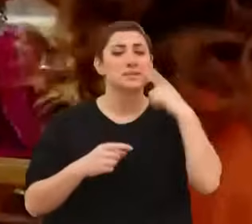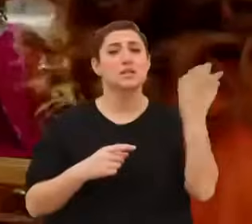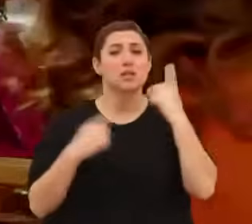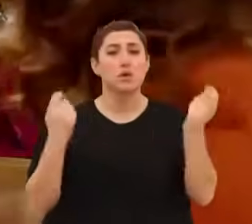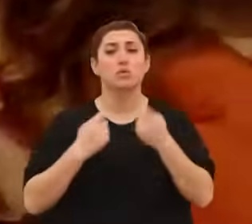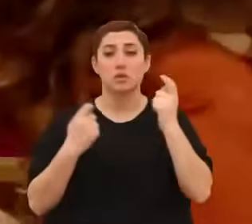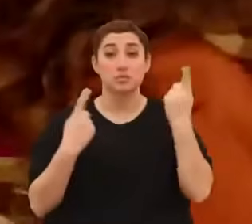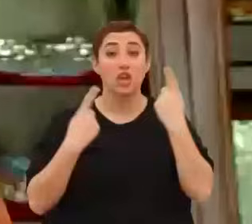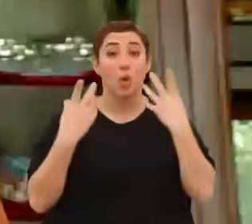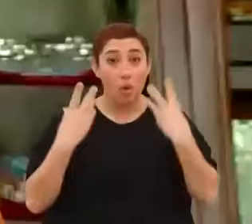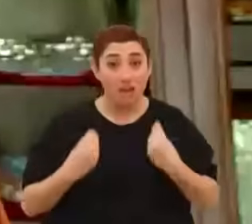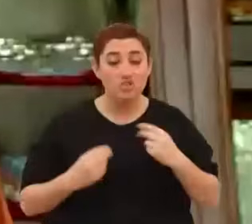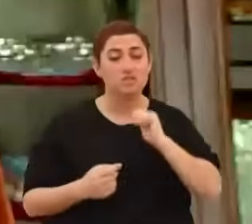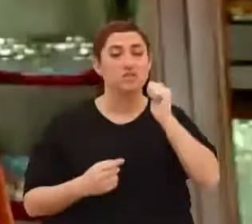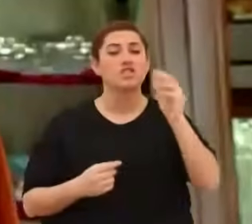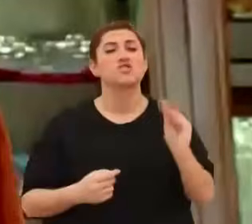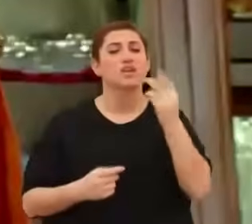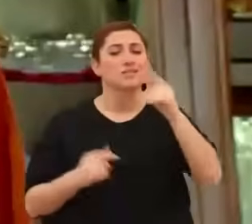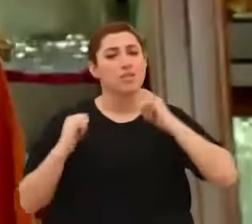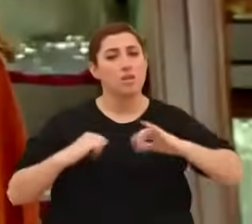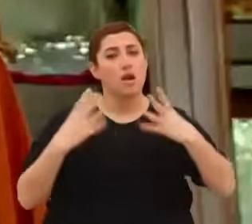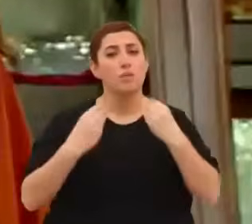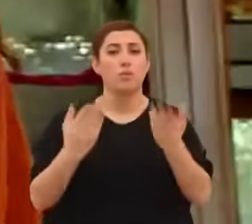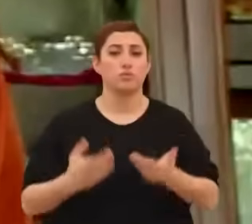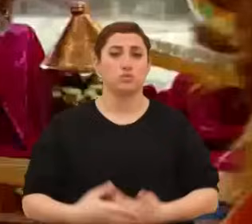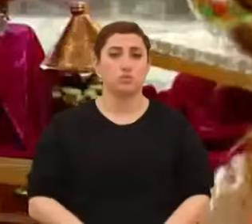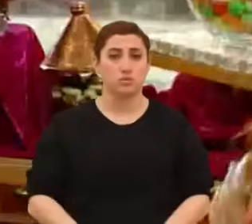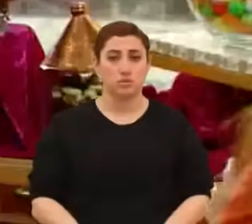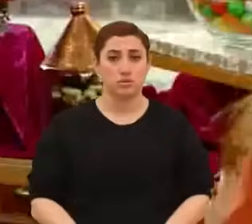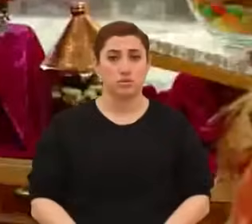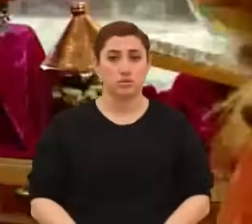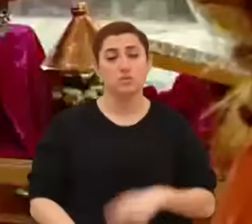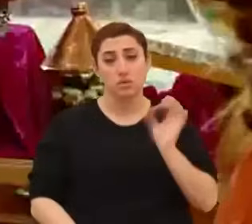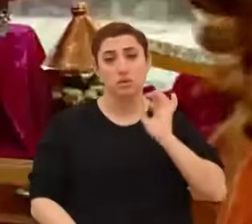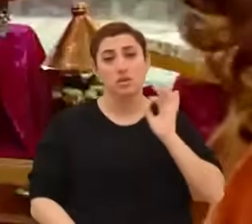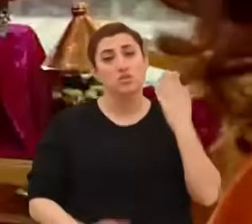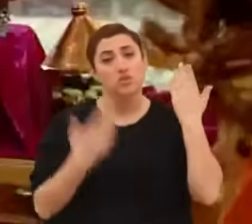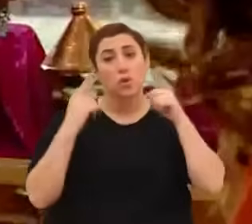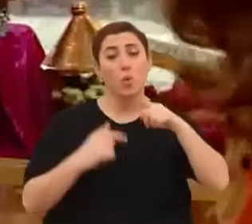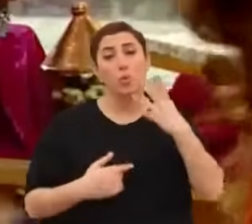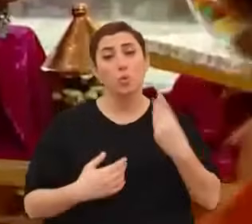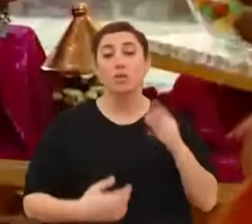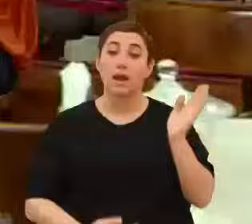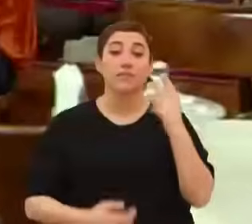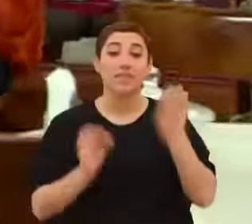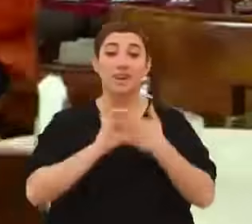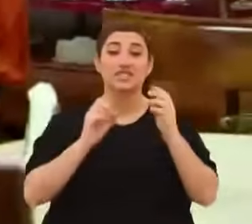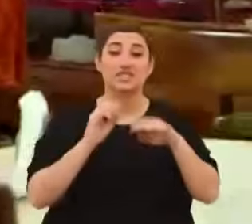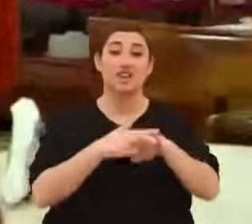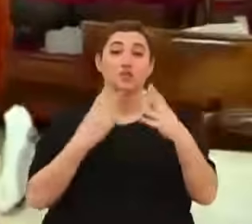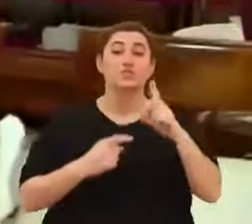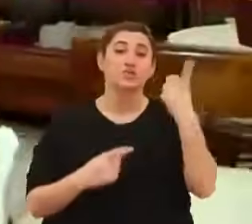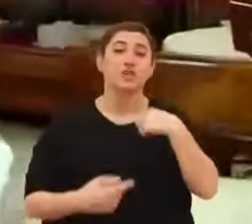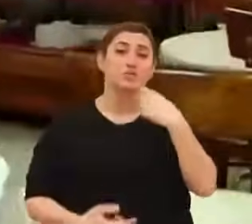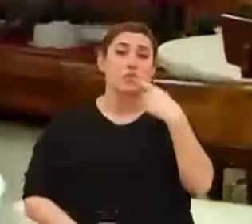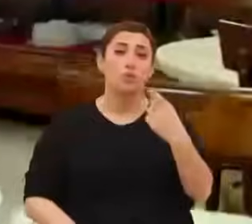uğraştı. Bir şey olacaksa olacağına varır kızım. Sen gönlünü ferah tut artık ya. Yani inşallah öyledir ya. Hadi yürü, derse geç kalıyoruz. Gel. Ya bir